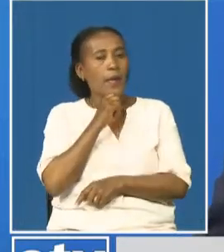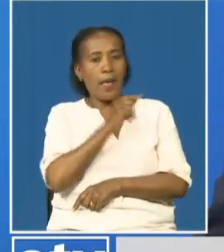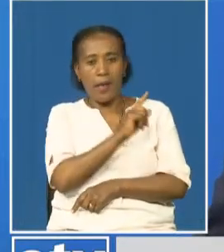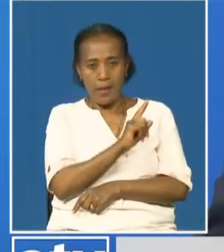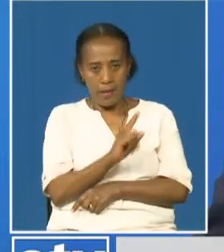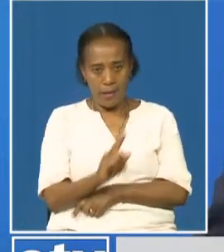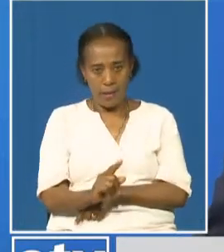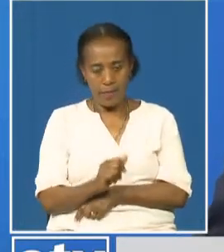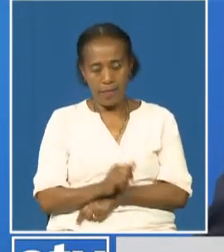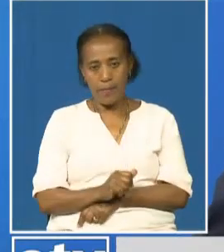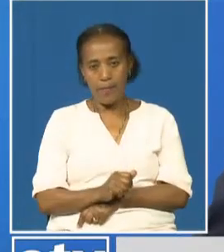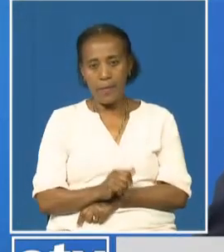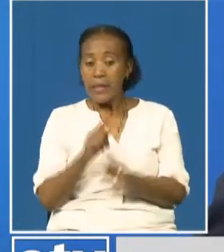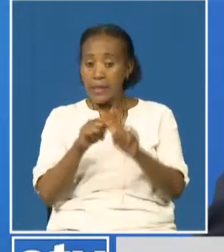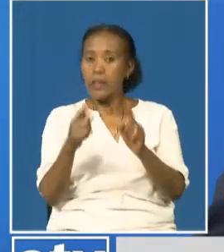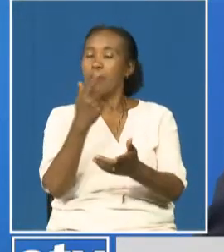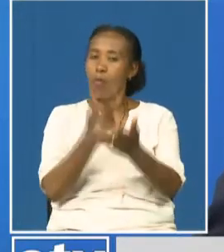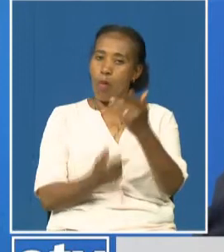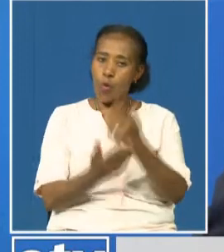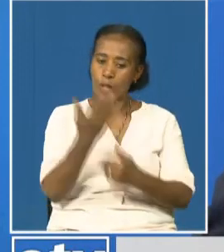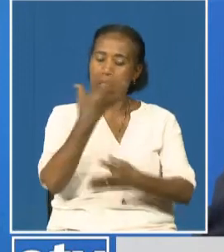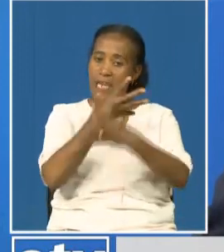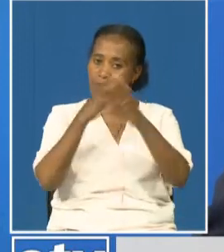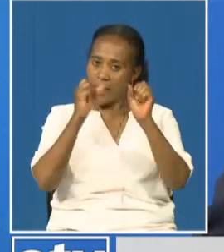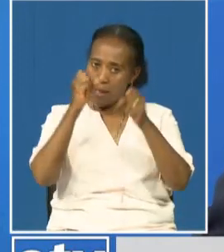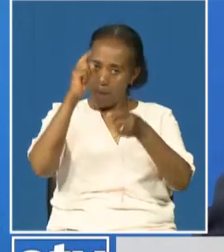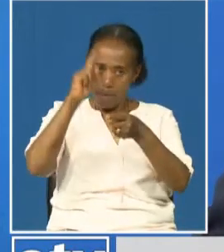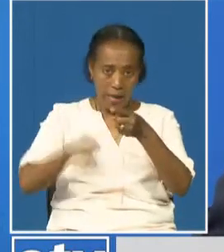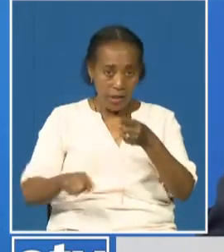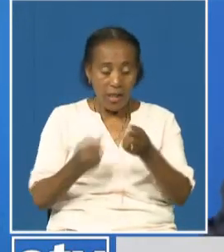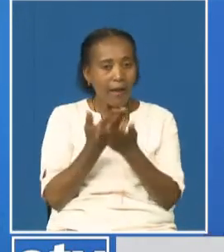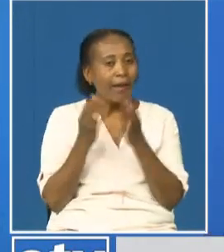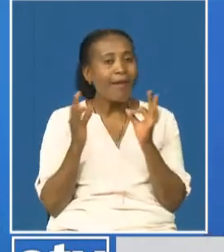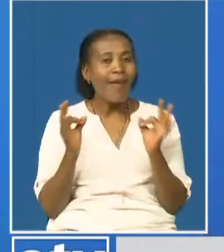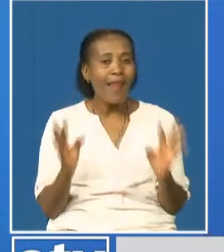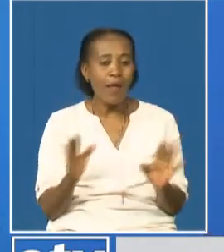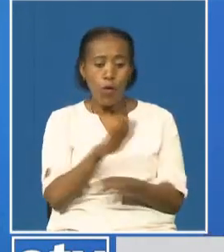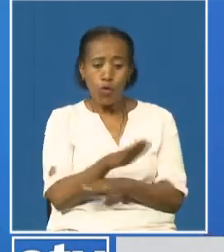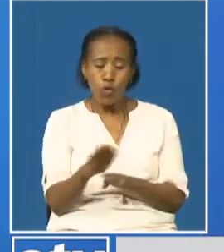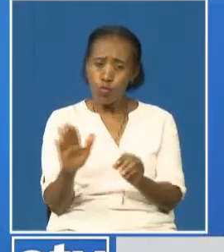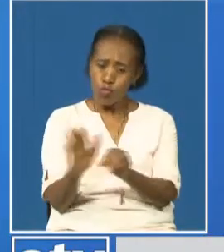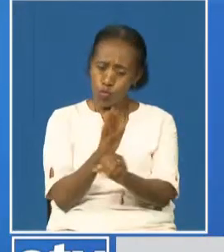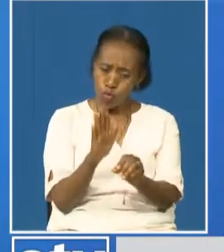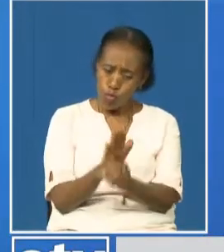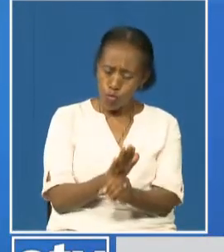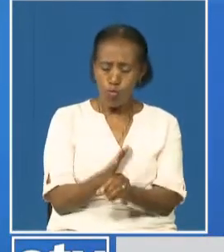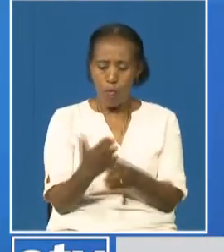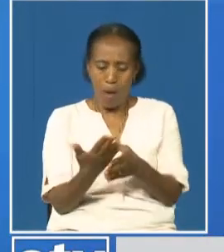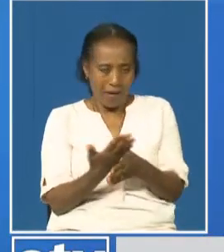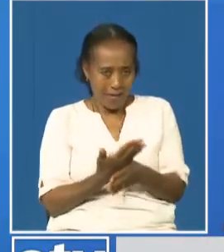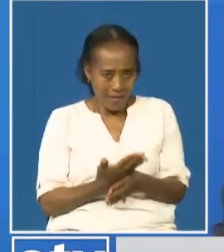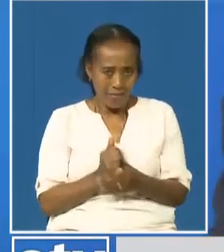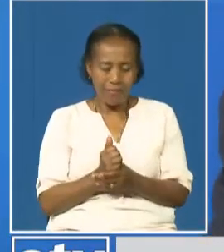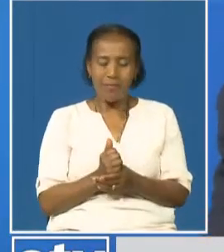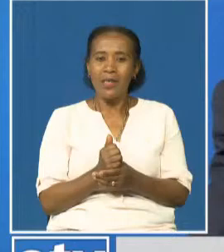አይደለም። ግን በውይይት ሊፈታ የማይችል ነገር የለም። ልጆቹ ሙሉ በሙሉ ማገድም